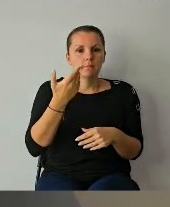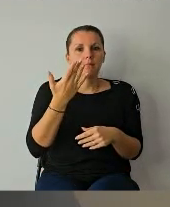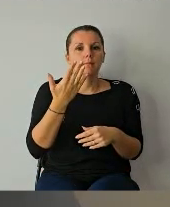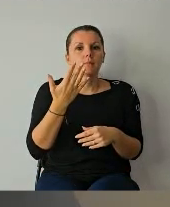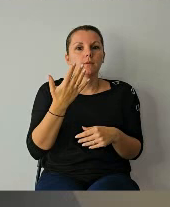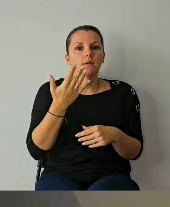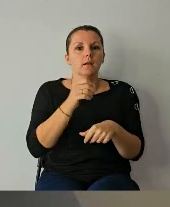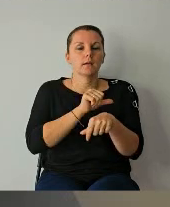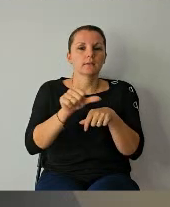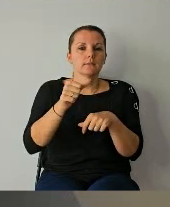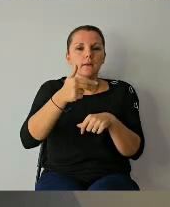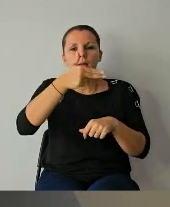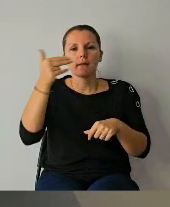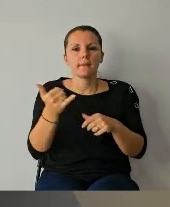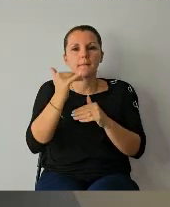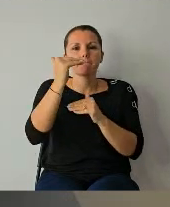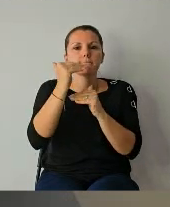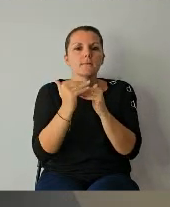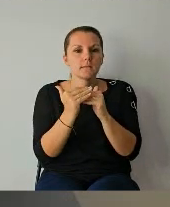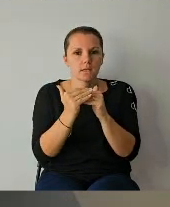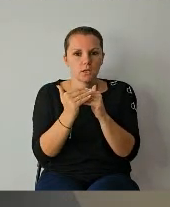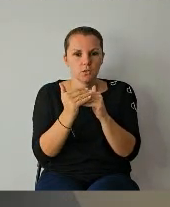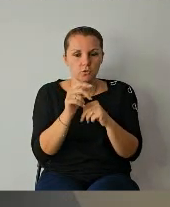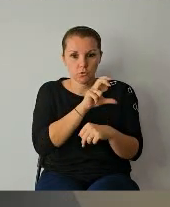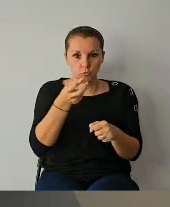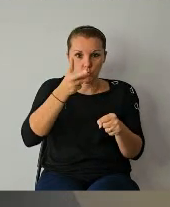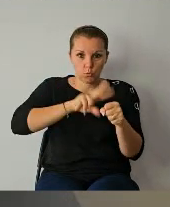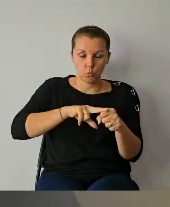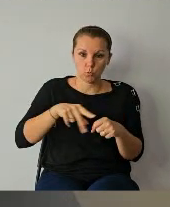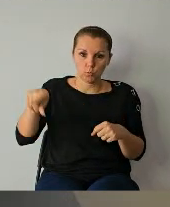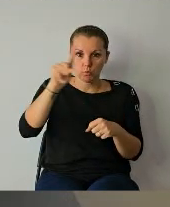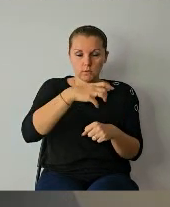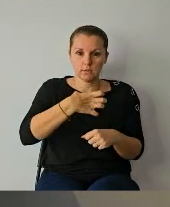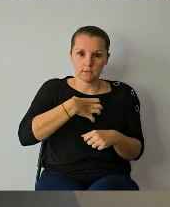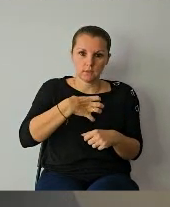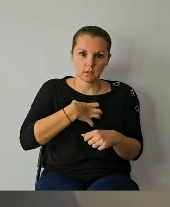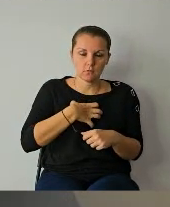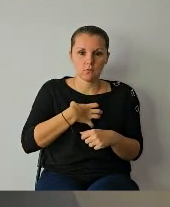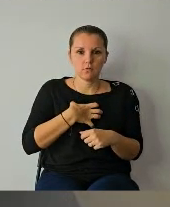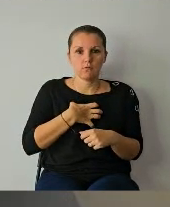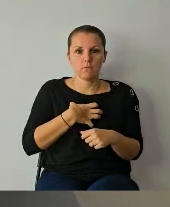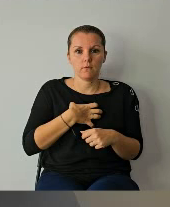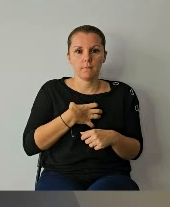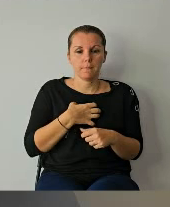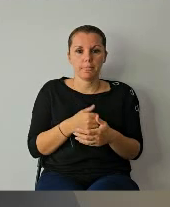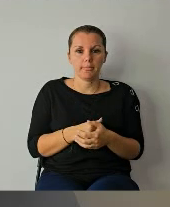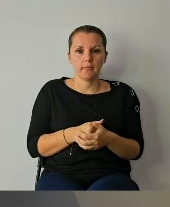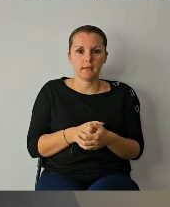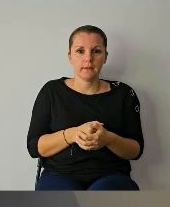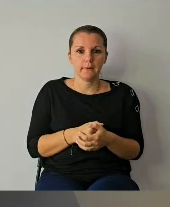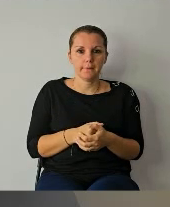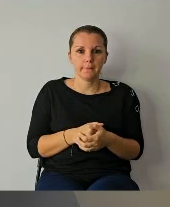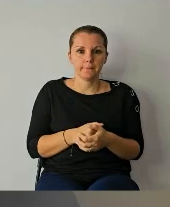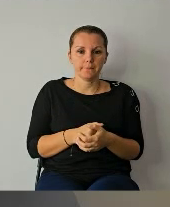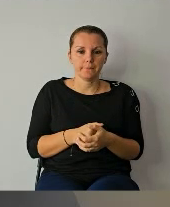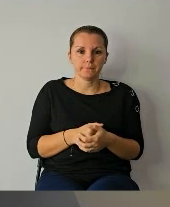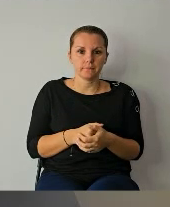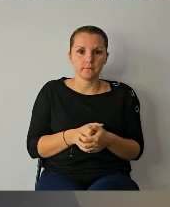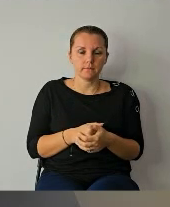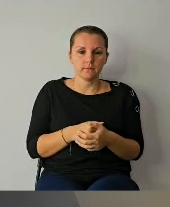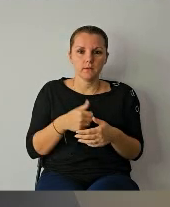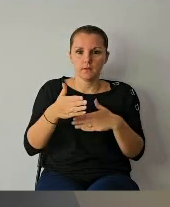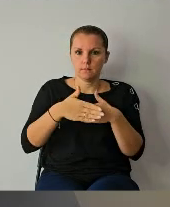Czy ktoś, któryś z panów dyrektorów przy tych wynikach, które obecnie zostały w wynikach